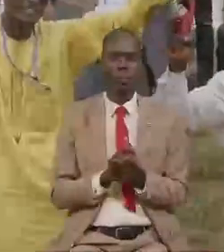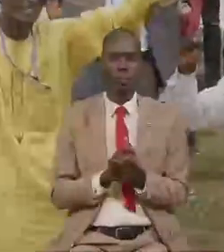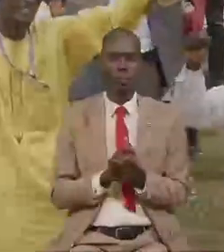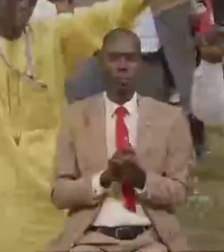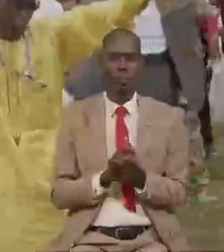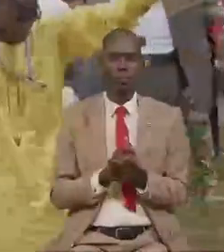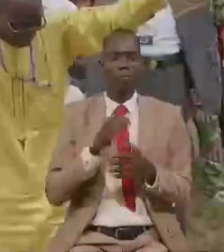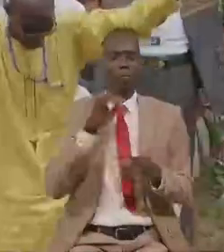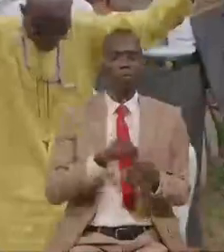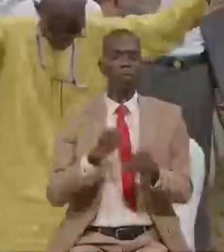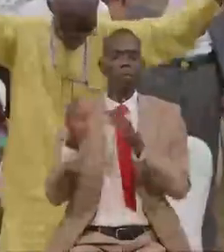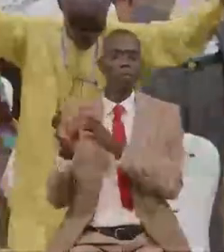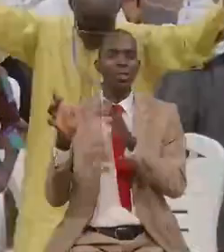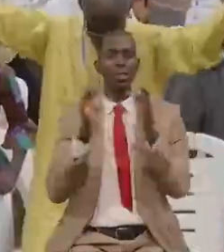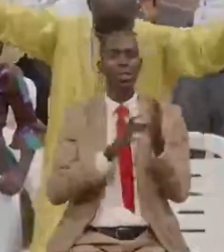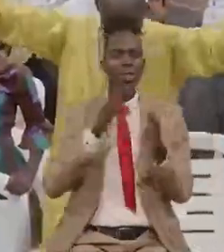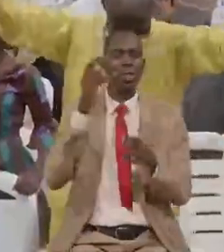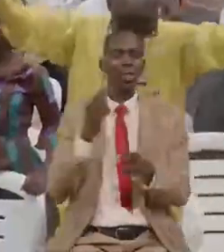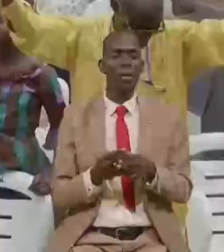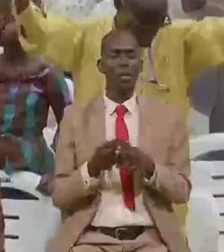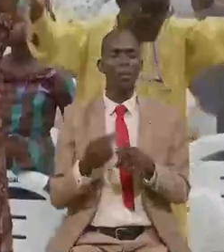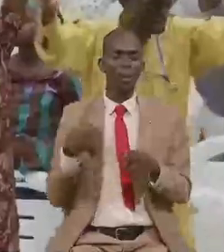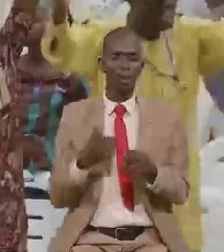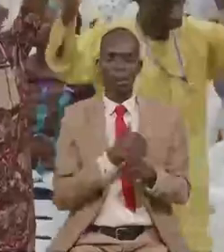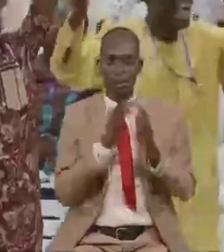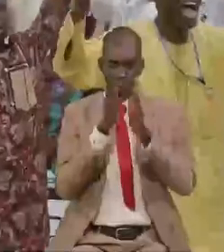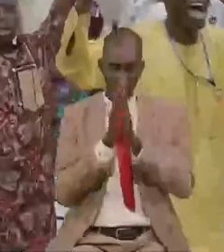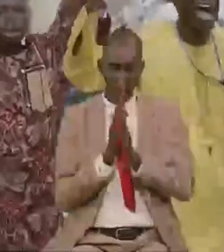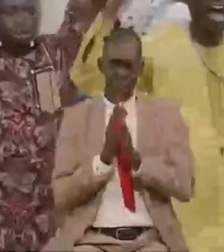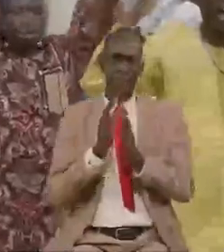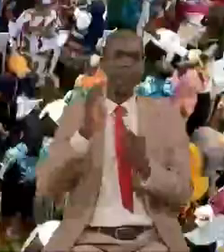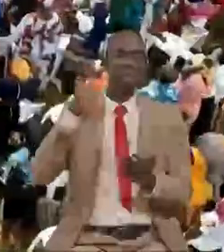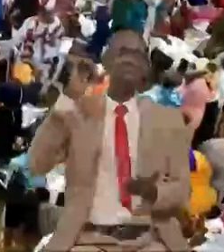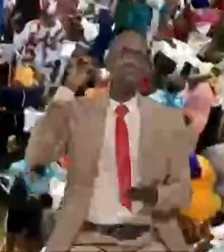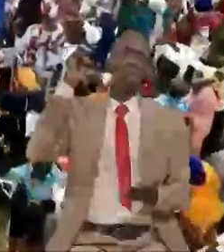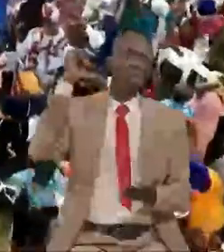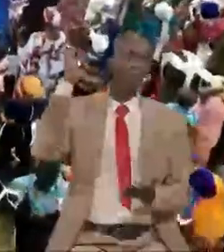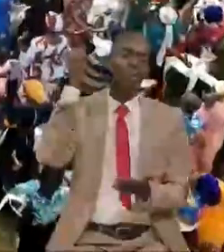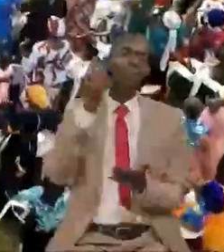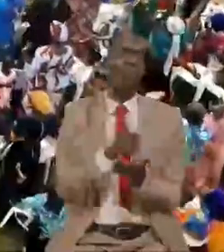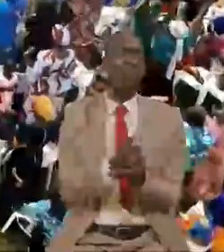au nom de Jésus, nous prions.